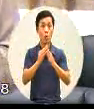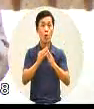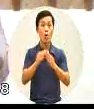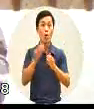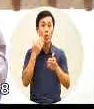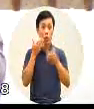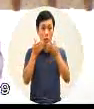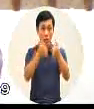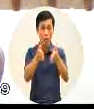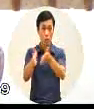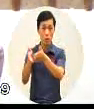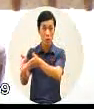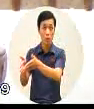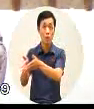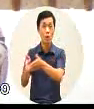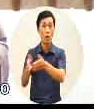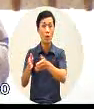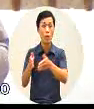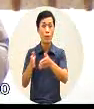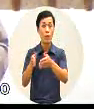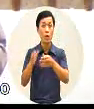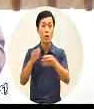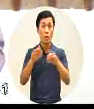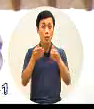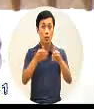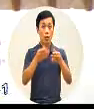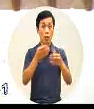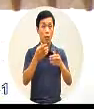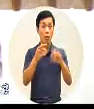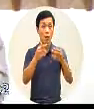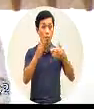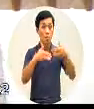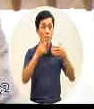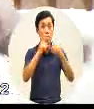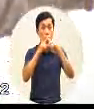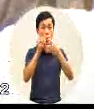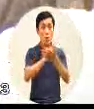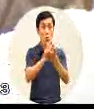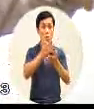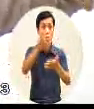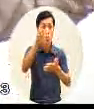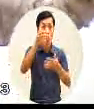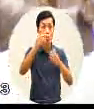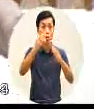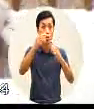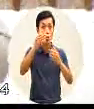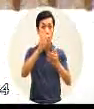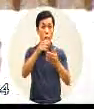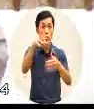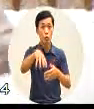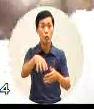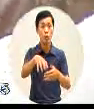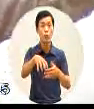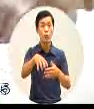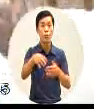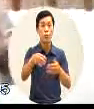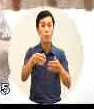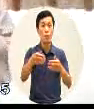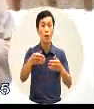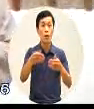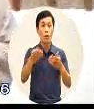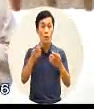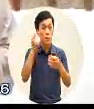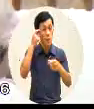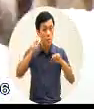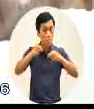车？咱的秘书处七家车听无来，你问我啦吼。七家车就是大只牛换细只的，卡车总